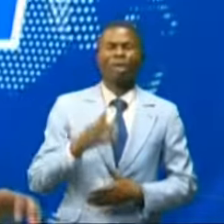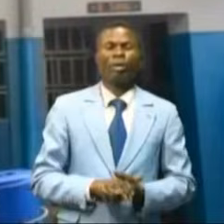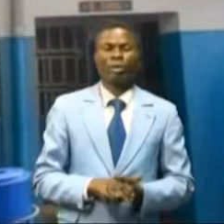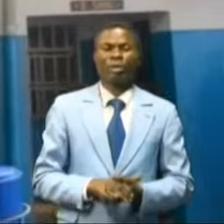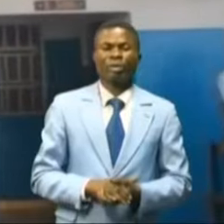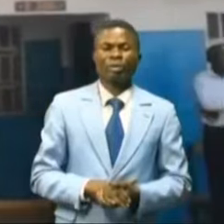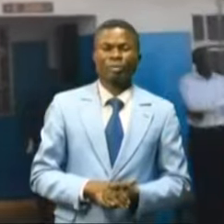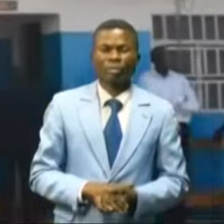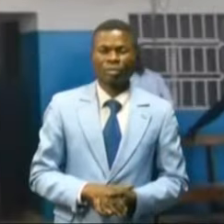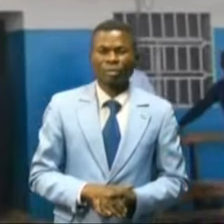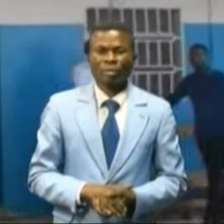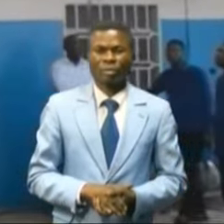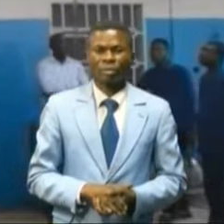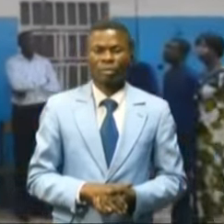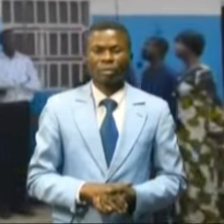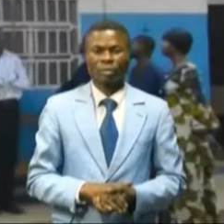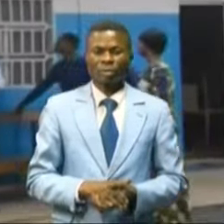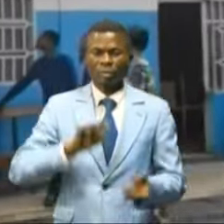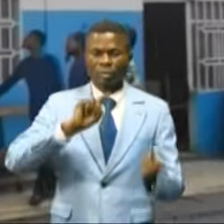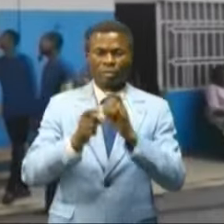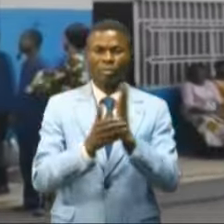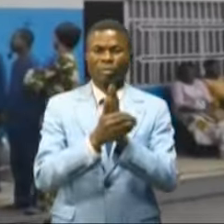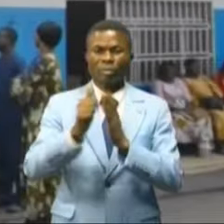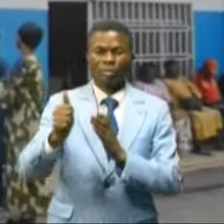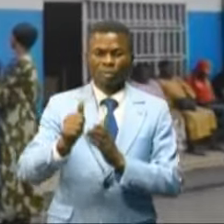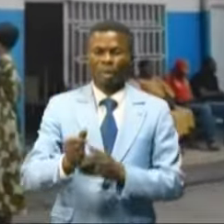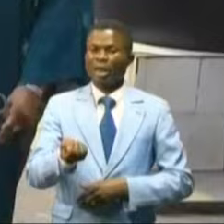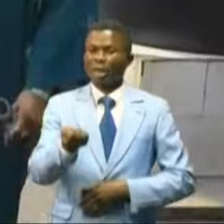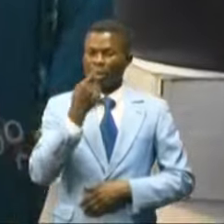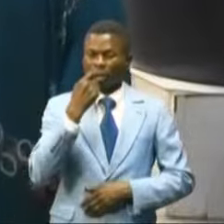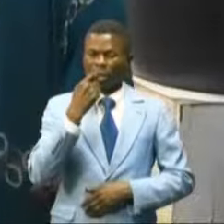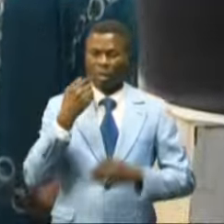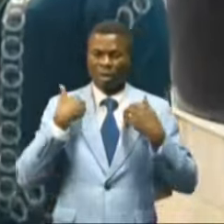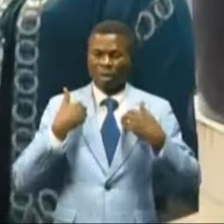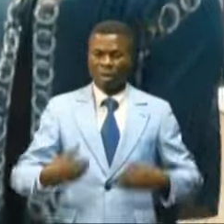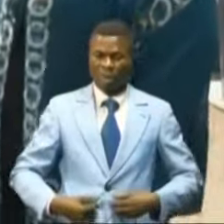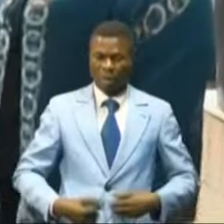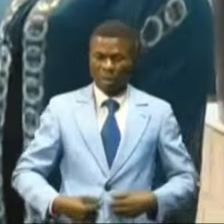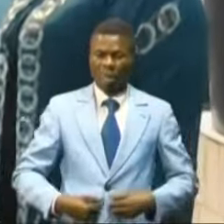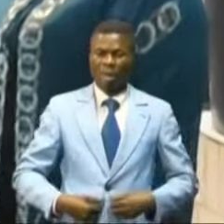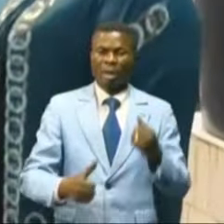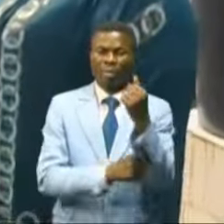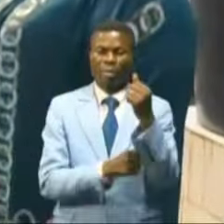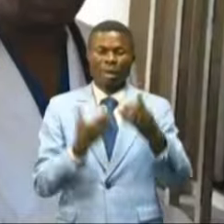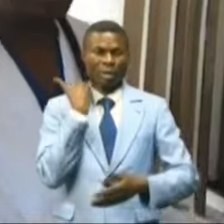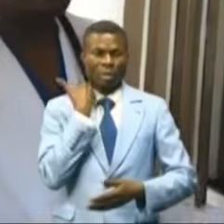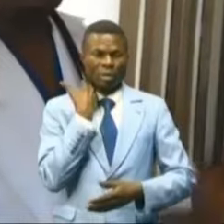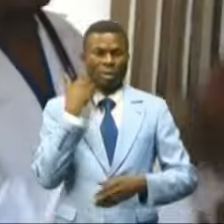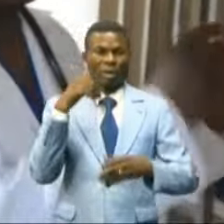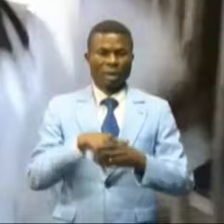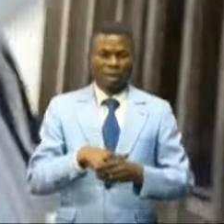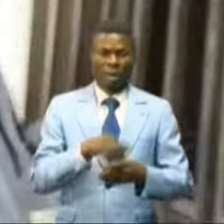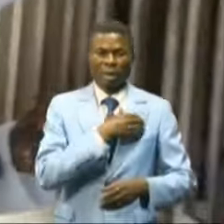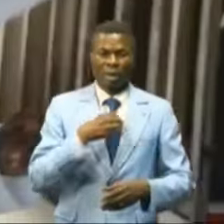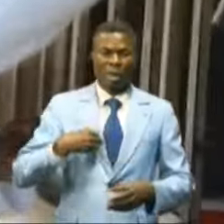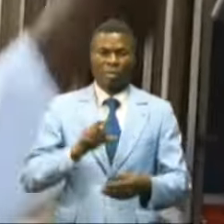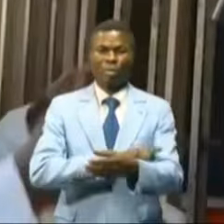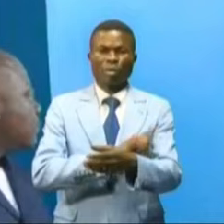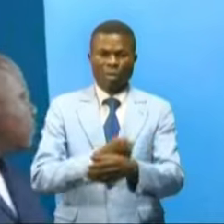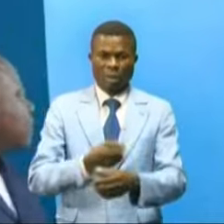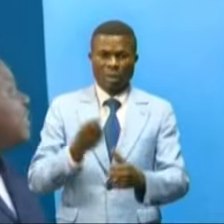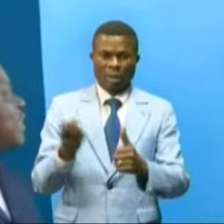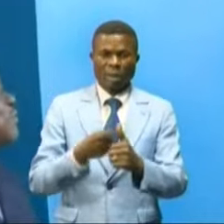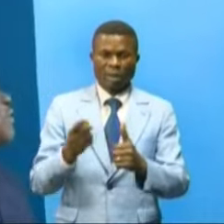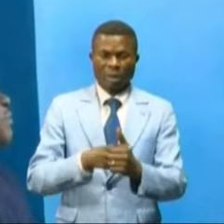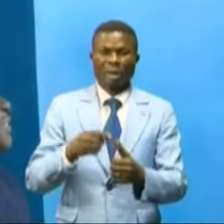explications. Améliorer la qualité des soins de santé administrés aux malades, notamment aux femmes enceintes, surtout dans